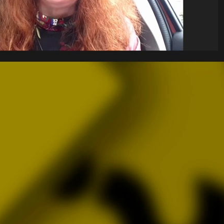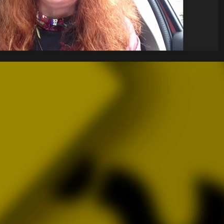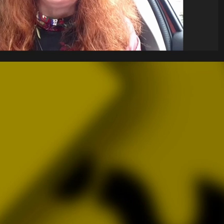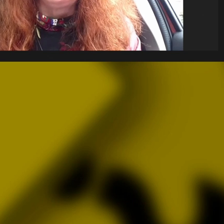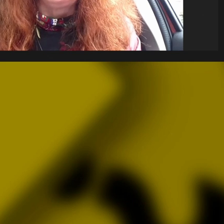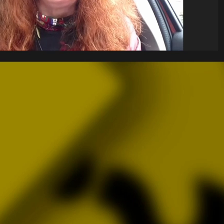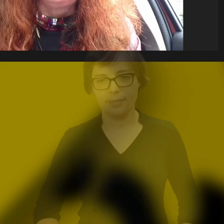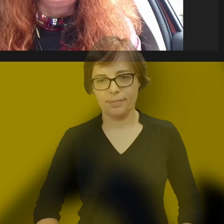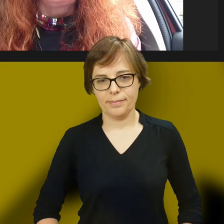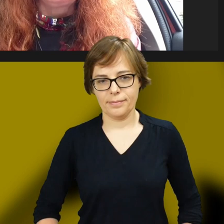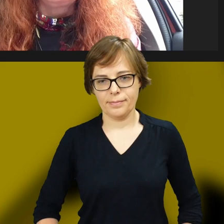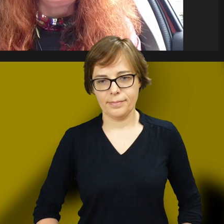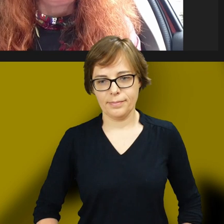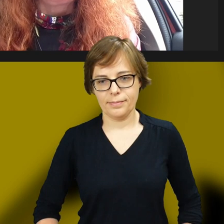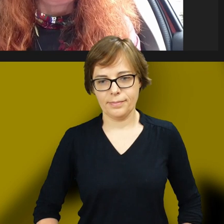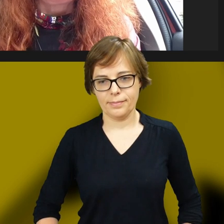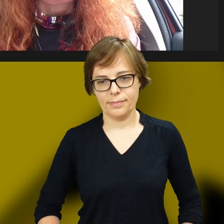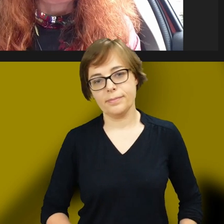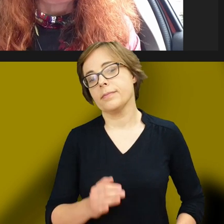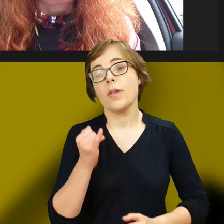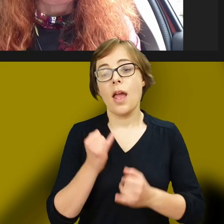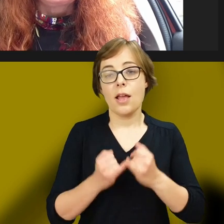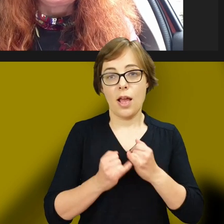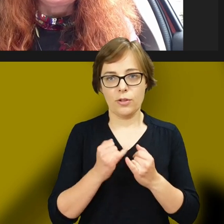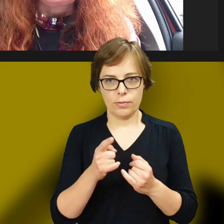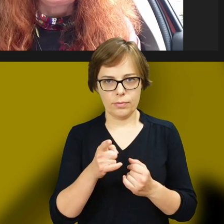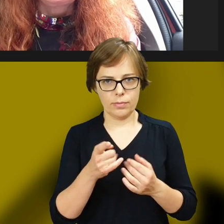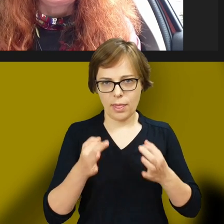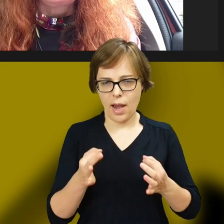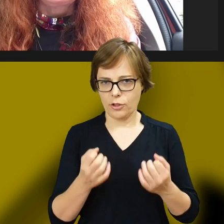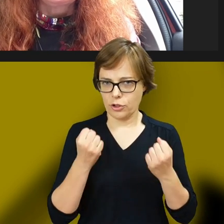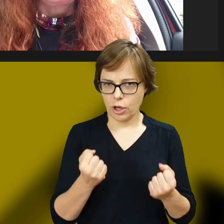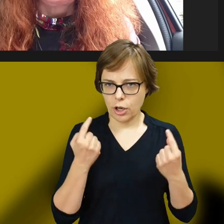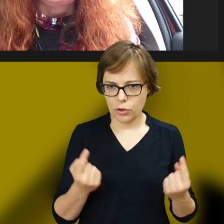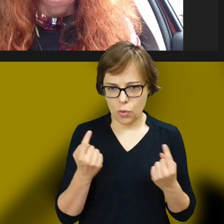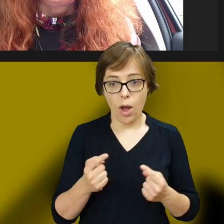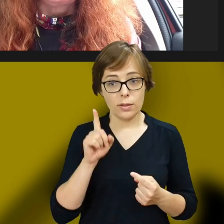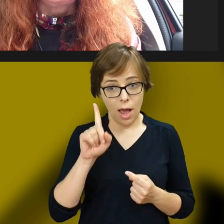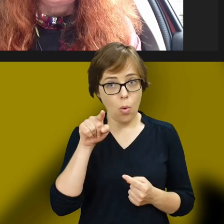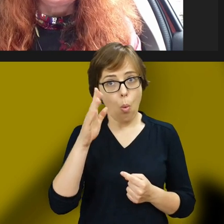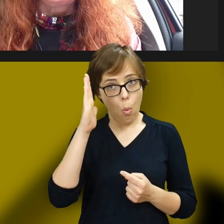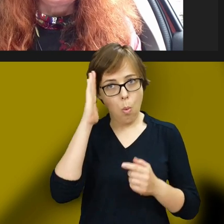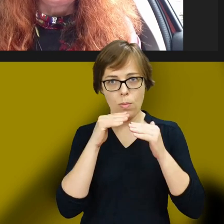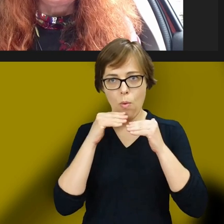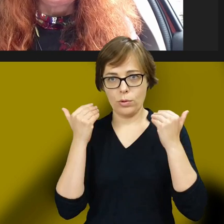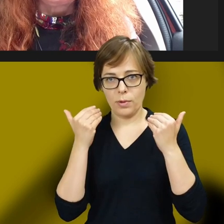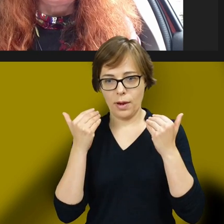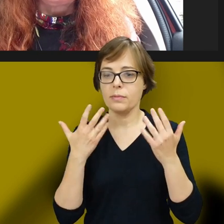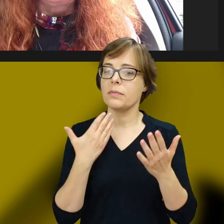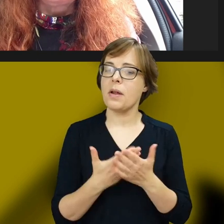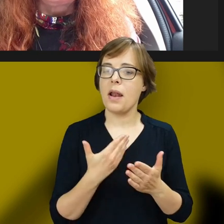skoro znajduje pani sobie w tym trudnym położeniu tyle siły, żeby się z tego powodu uśmiechnąć przed łzy, to ja zadam pytanie,